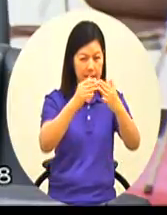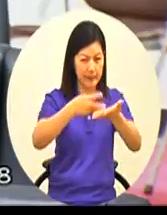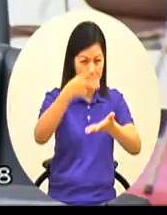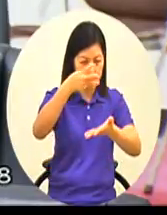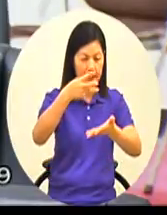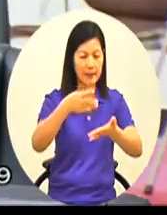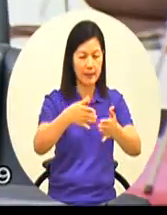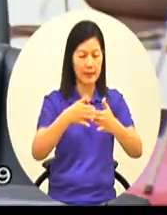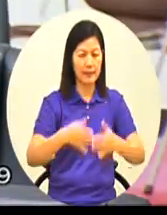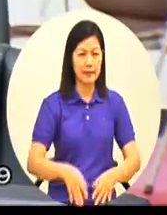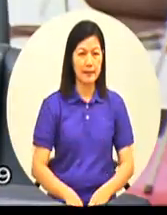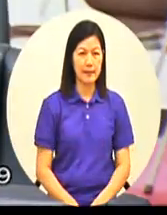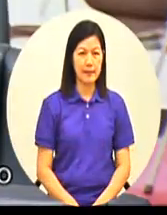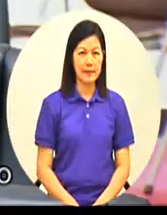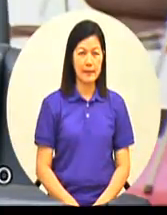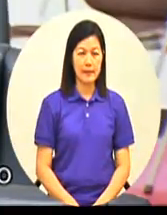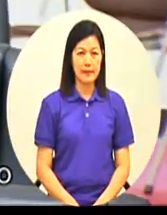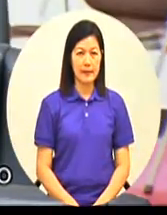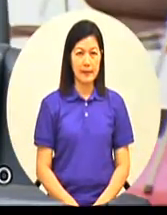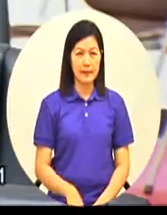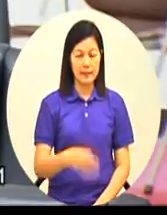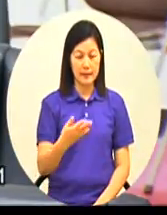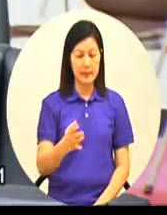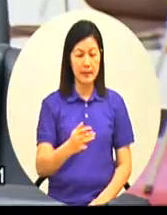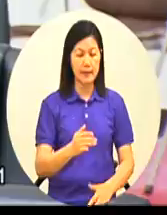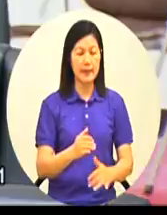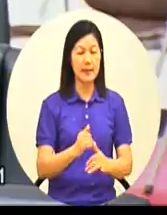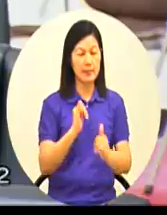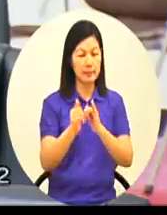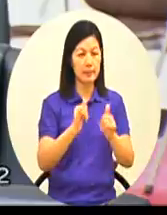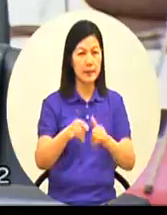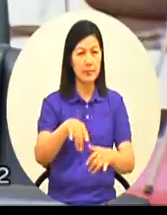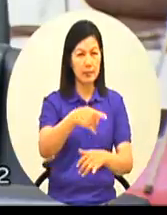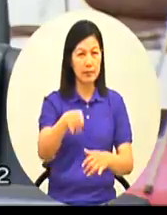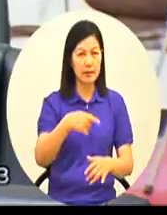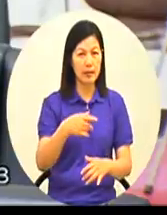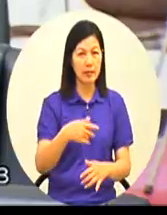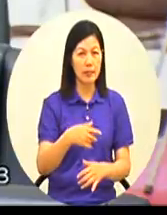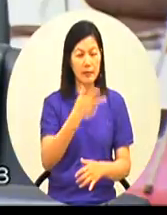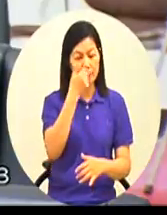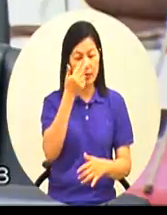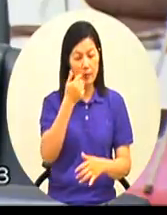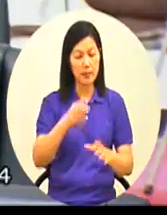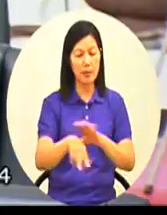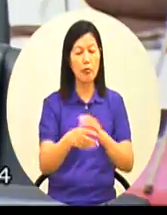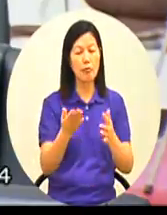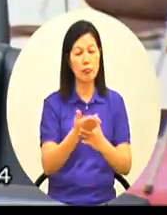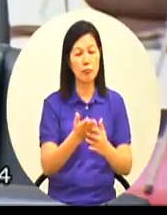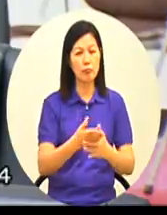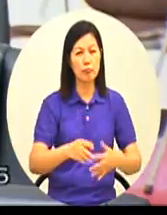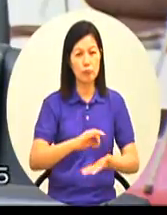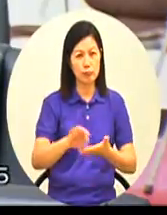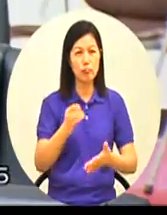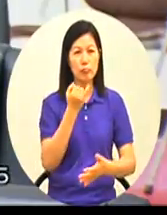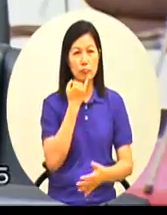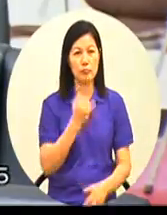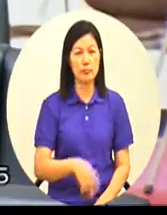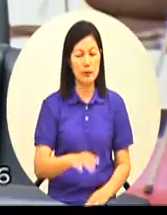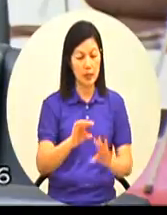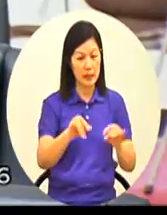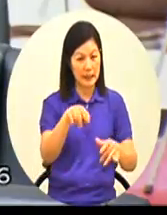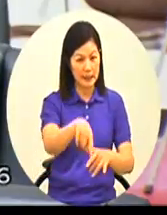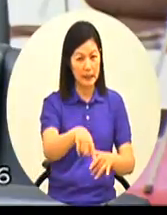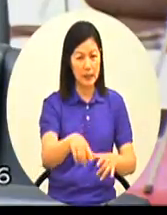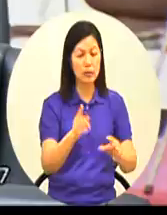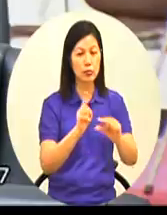层，好，然后让我们的市区我们的民众能够有多一些空间可以使用。这个地点刚好是在中